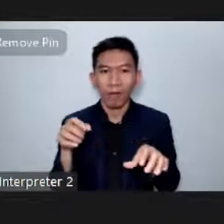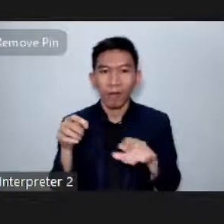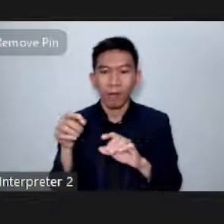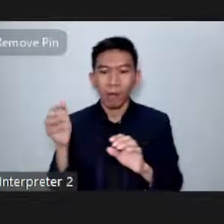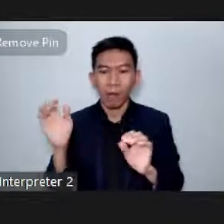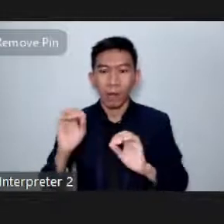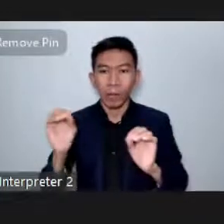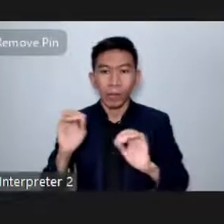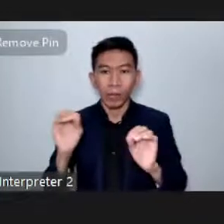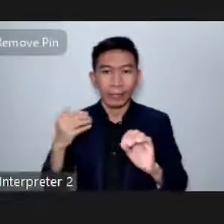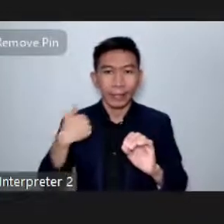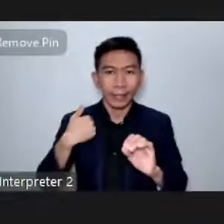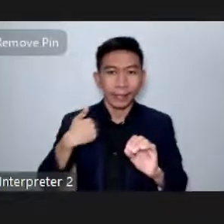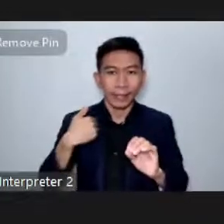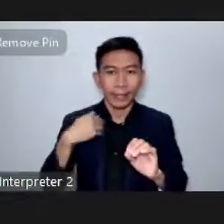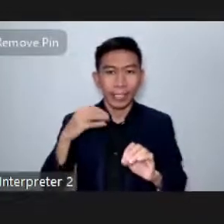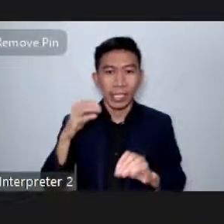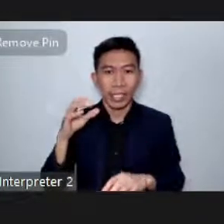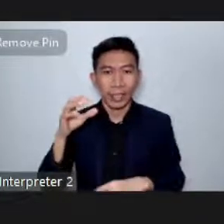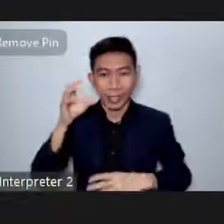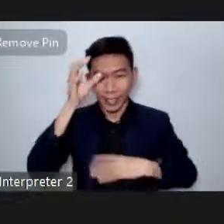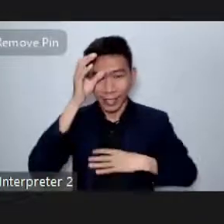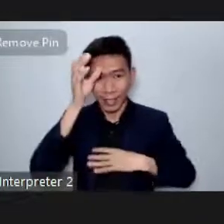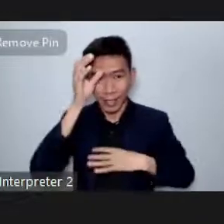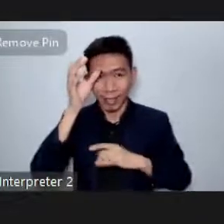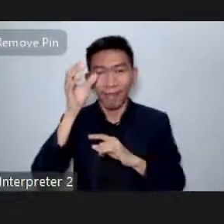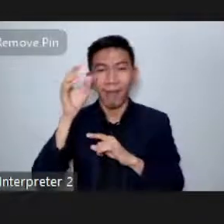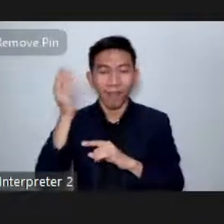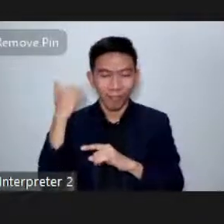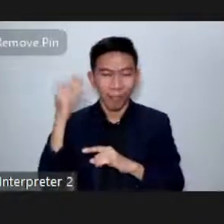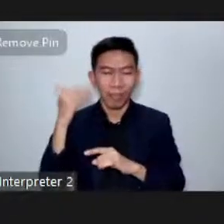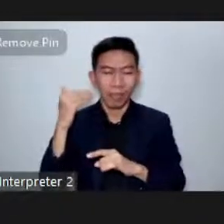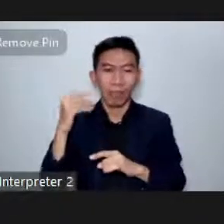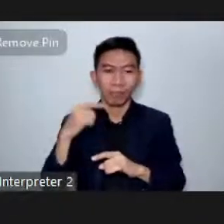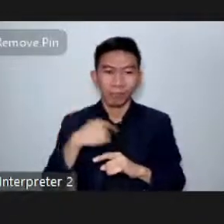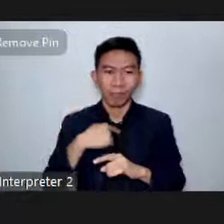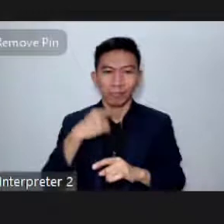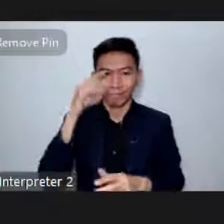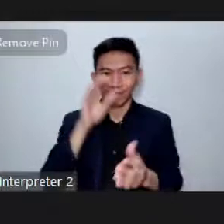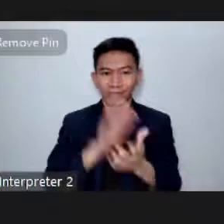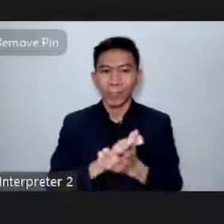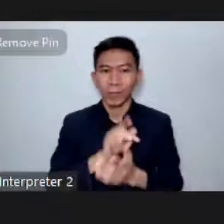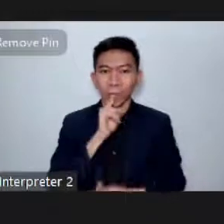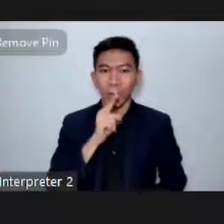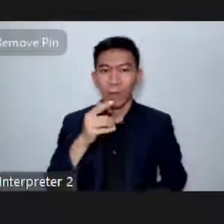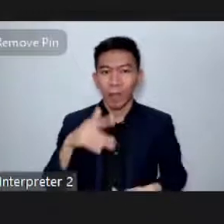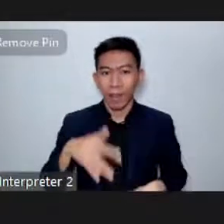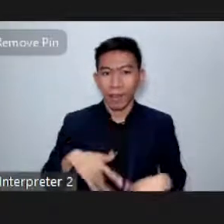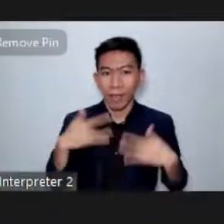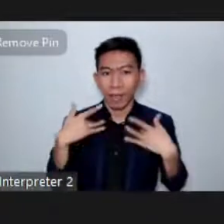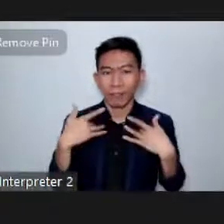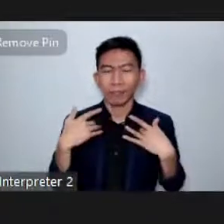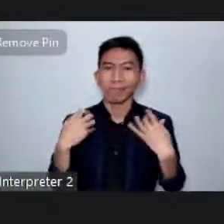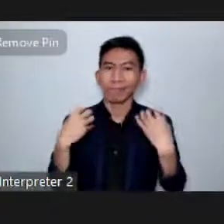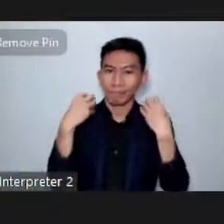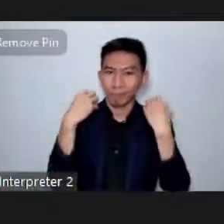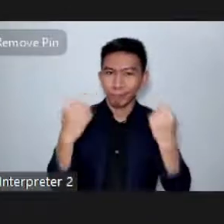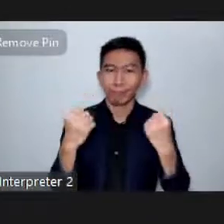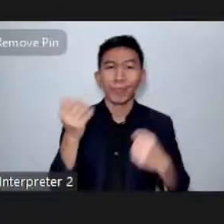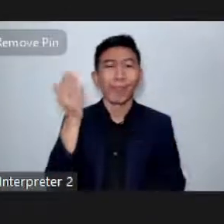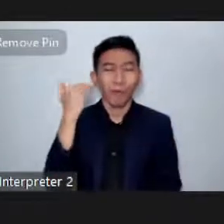akong karamdaman. Kaya naniniwala ko na ang buhay ko noon ay